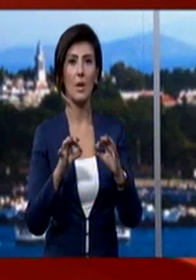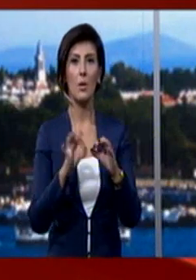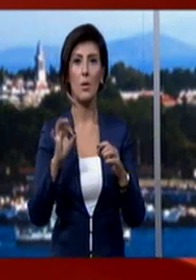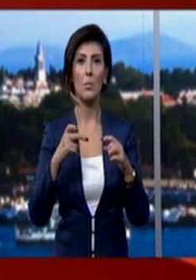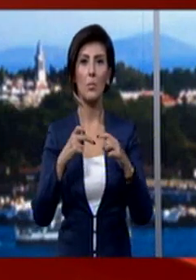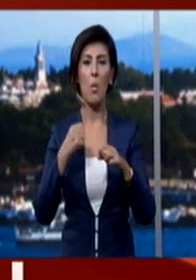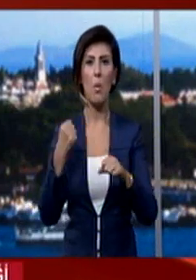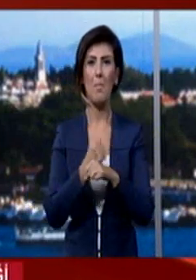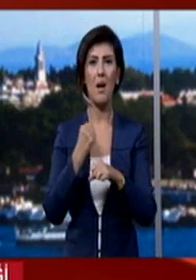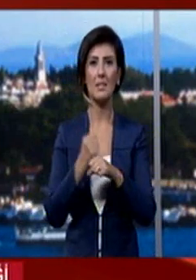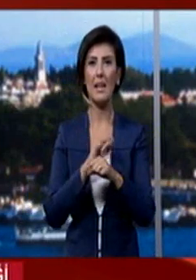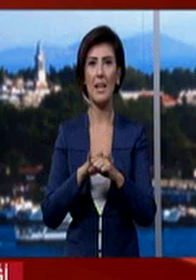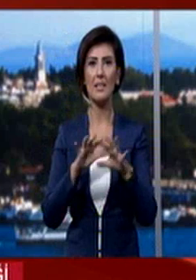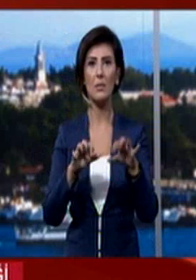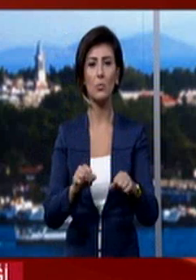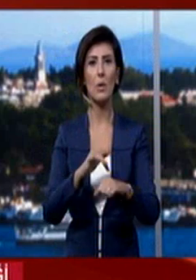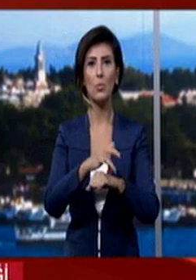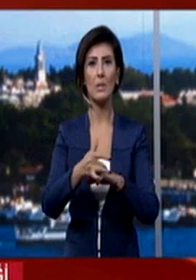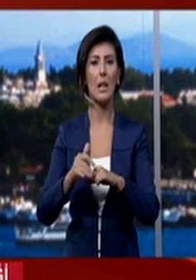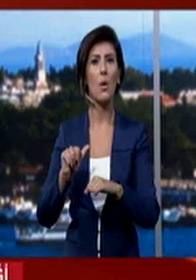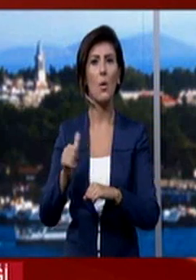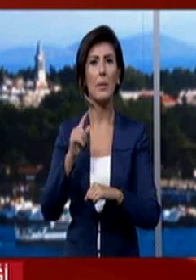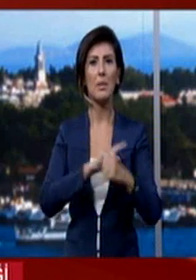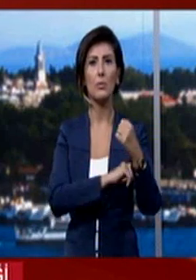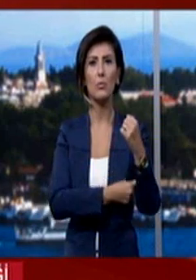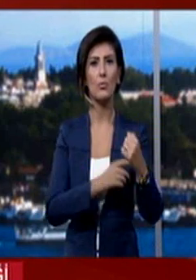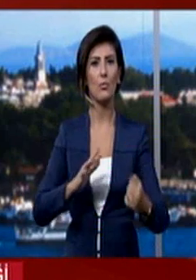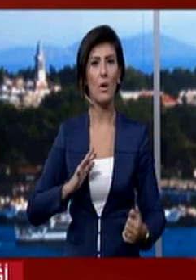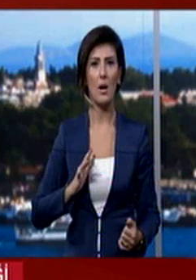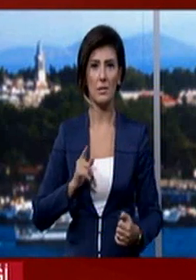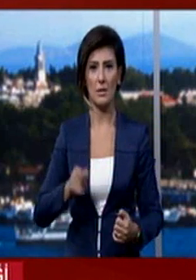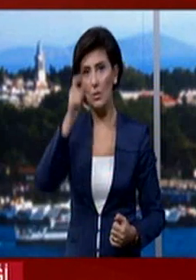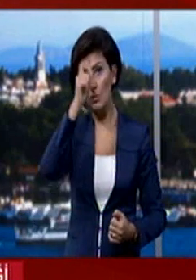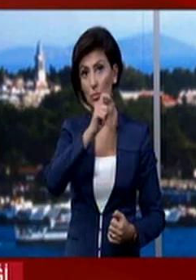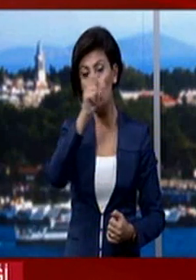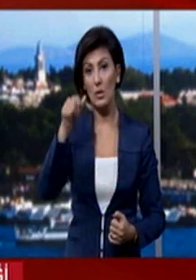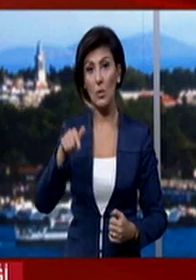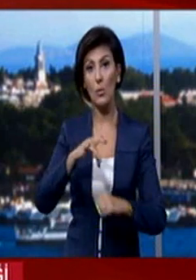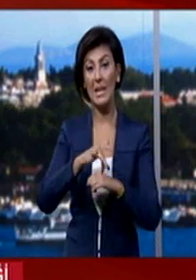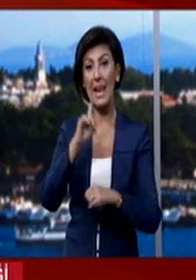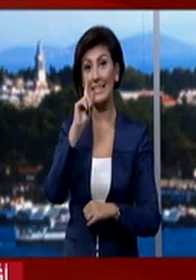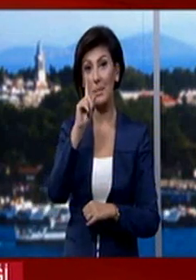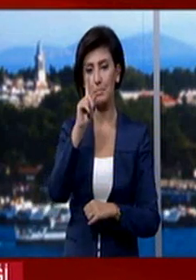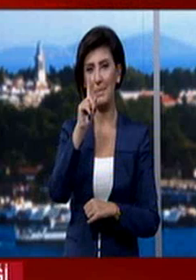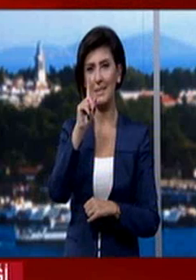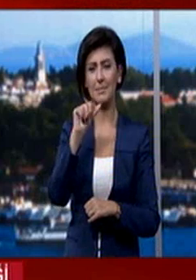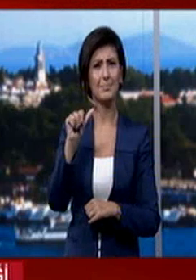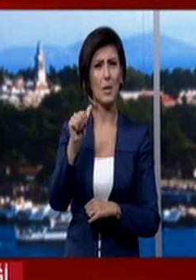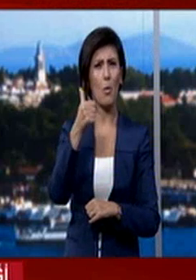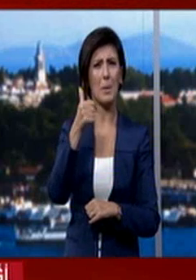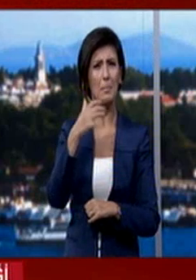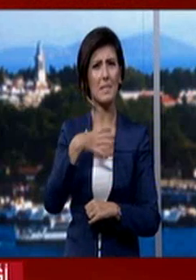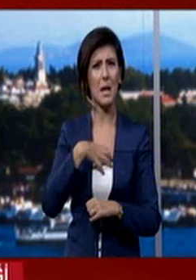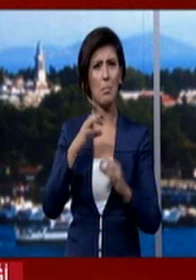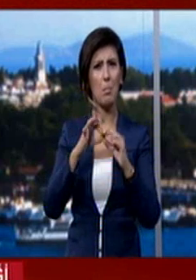Bor madenini elinde tutan ülkeler önemli bir gücü de elinde tutuyor. Türkiye de o ülkelerden biri. Kritik öneme